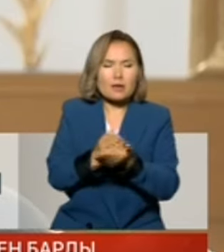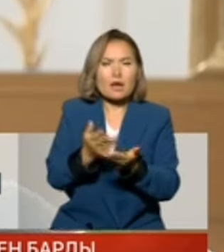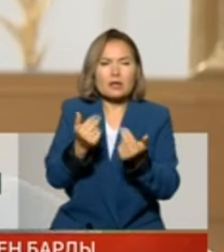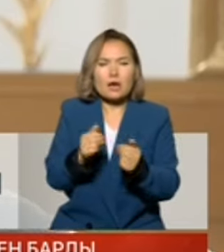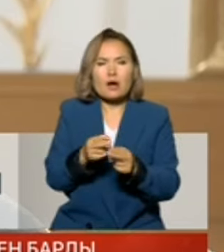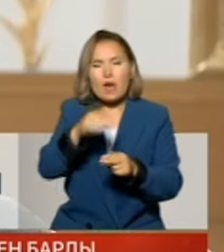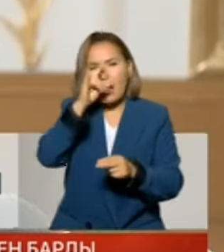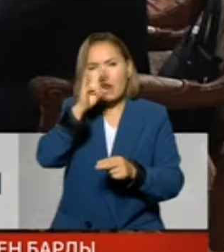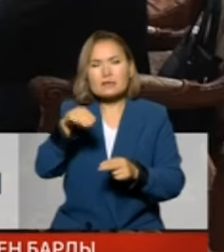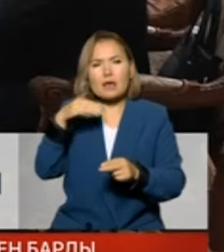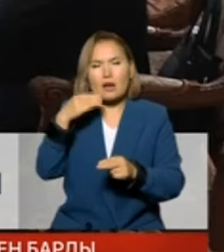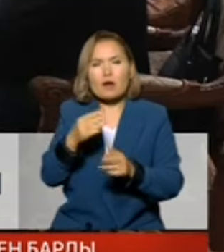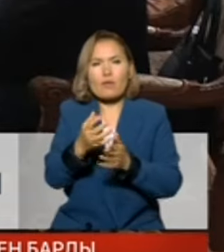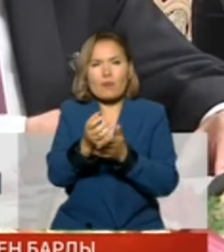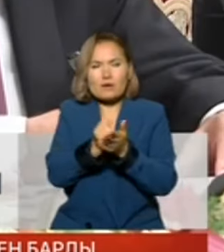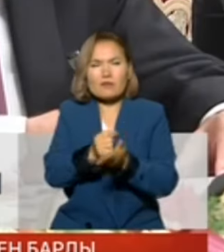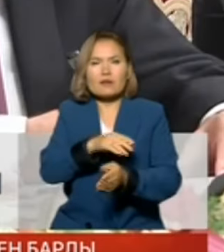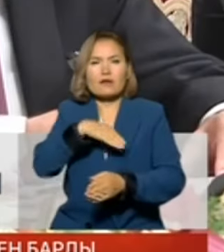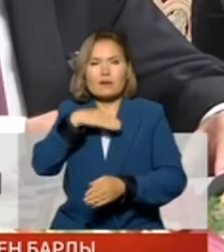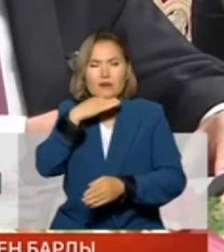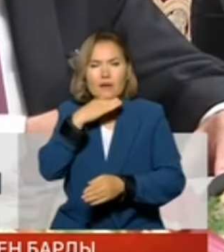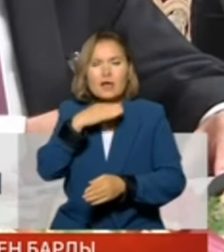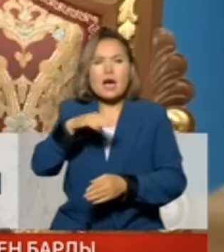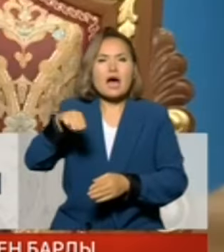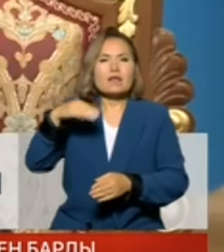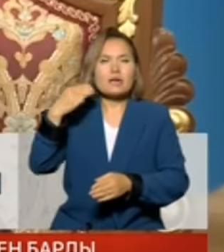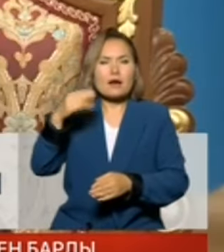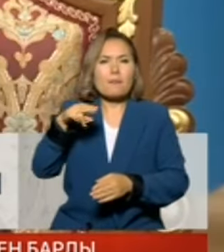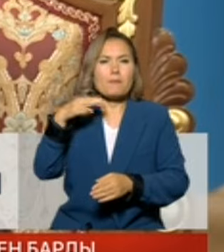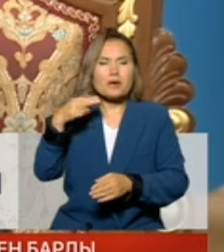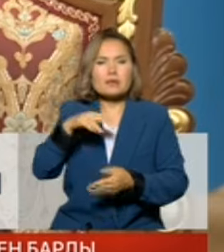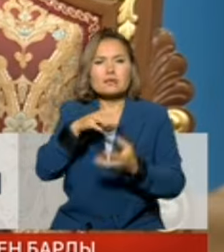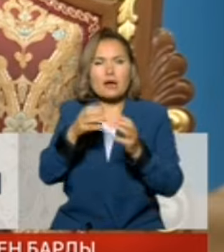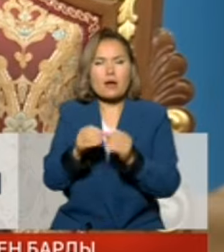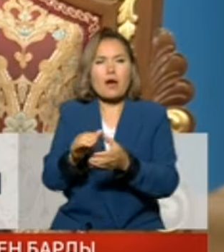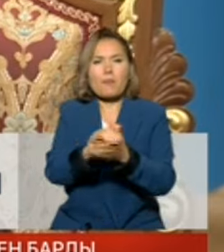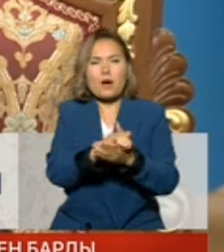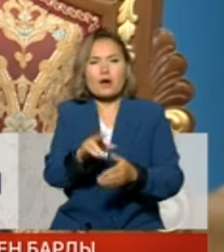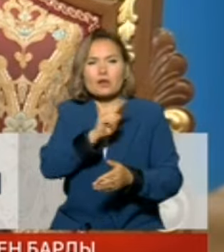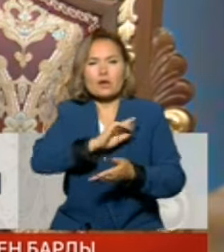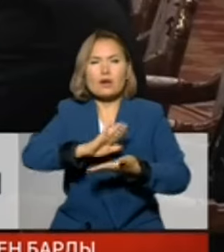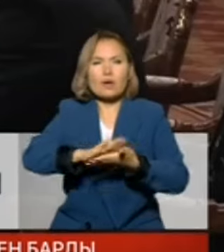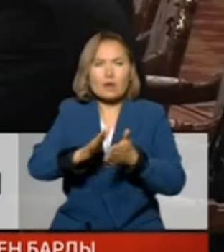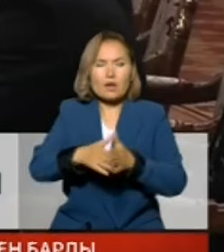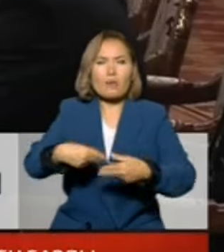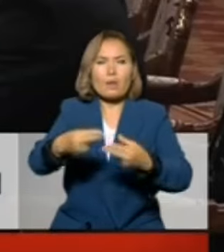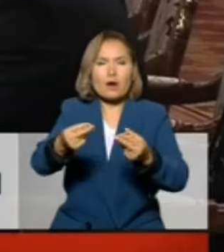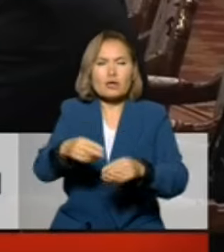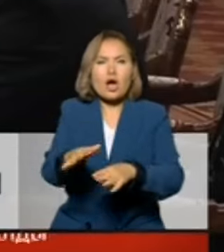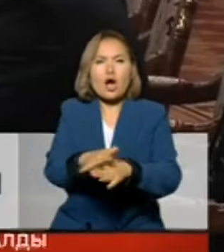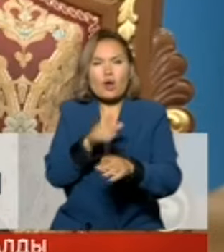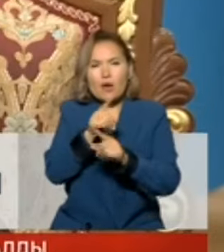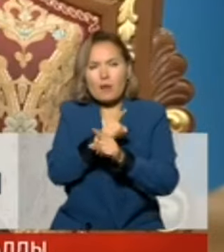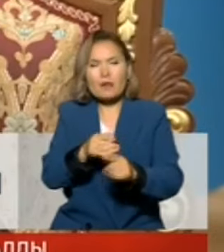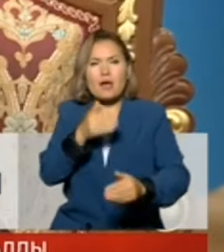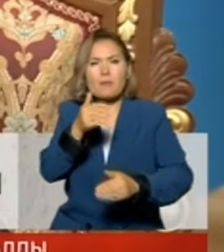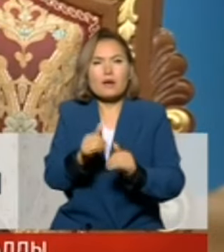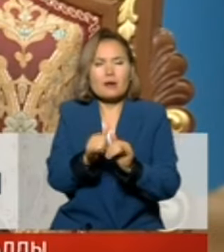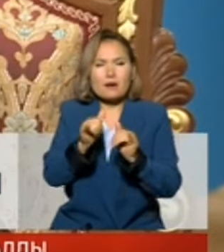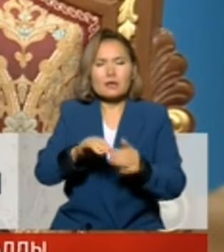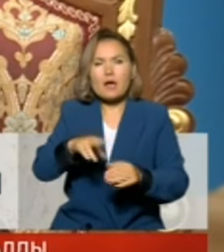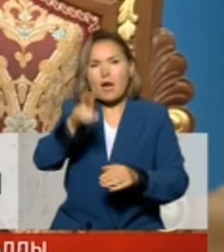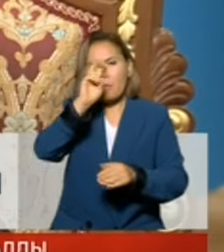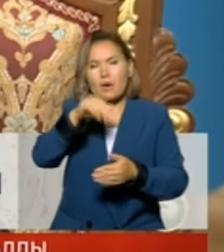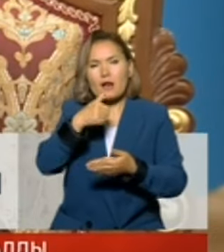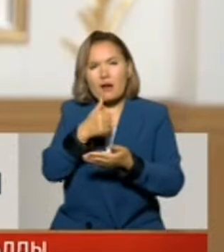бұған елдеріміздің әлеуеті жетеді. Тәжікстан президенті одақтастық қатынастар туралы шартқа қол қою ұзақ мерзімді перспективада